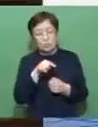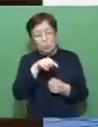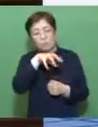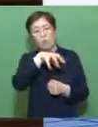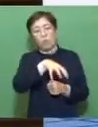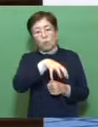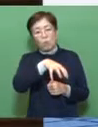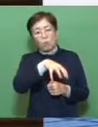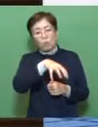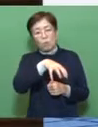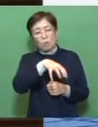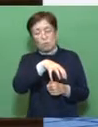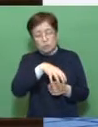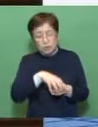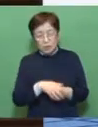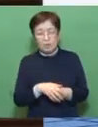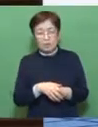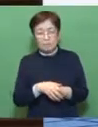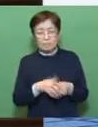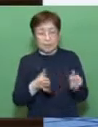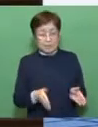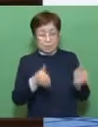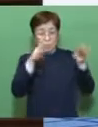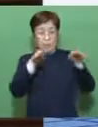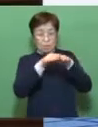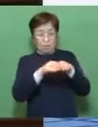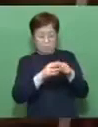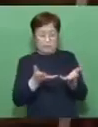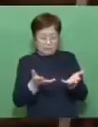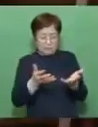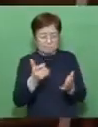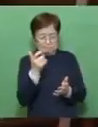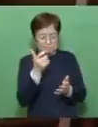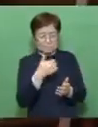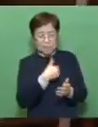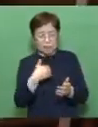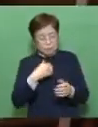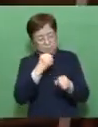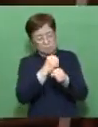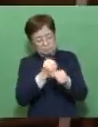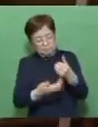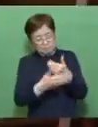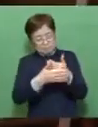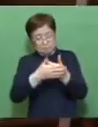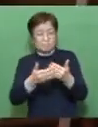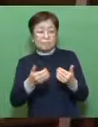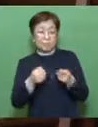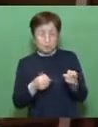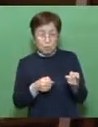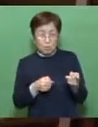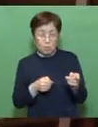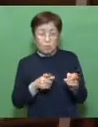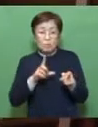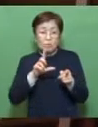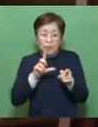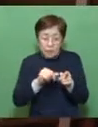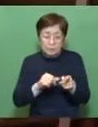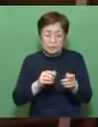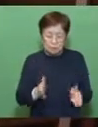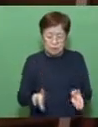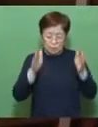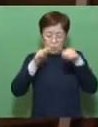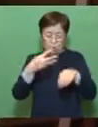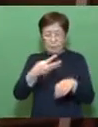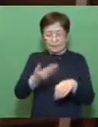いうあの建築物の体化なんです3階建て以上でえしかも5000平米以上を